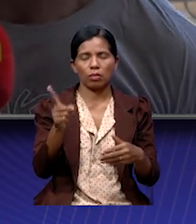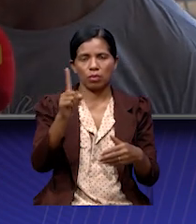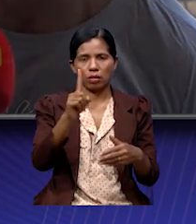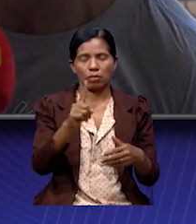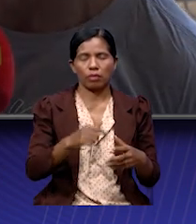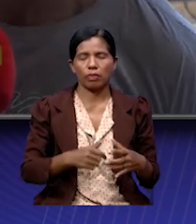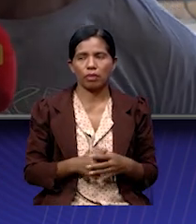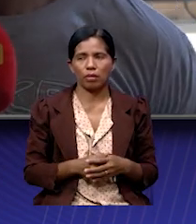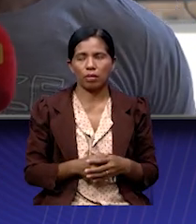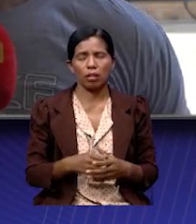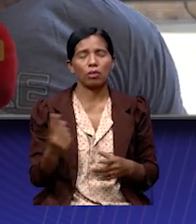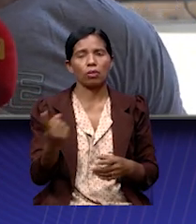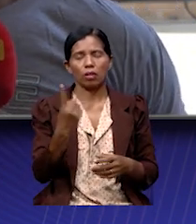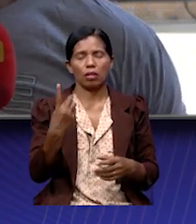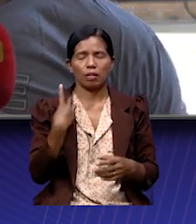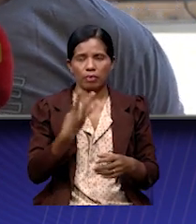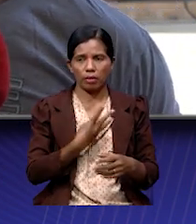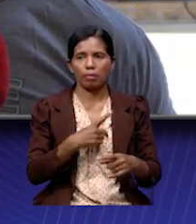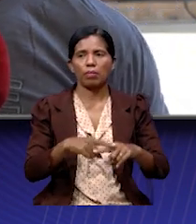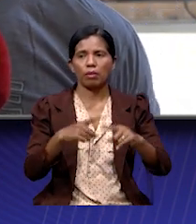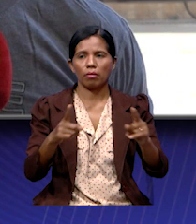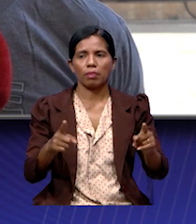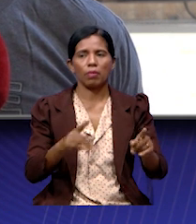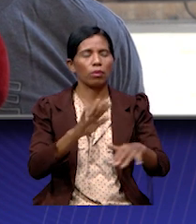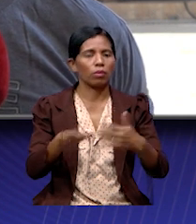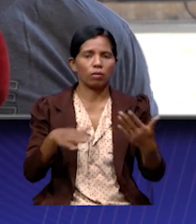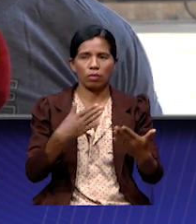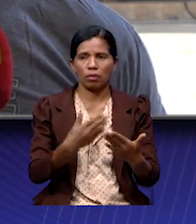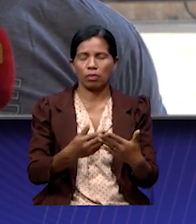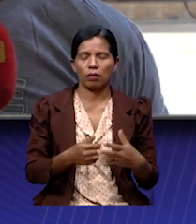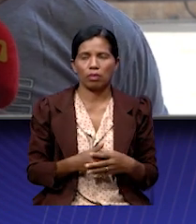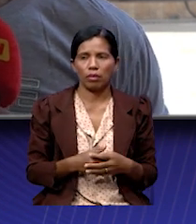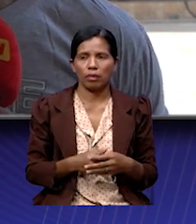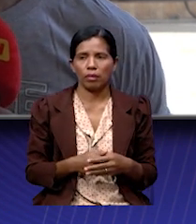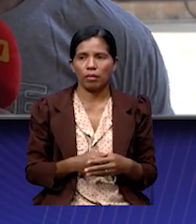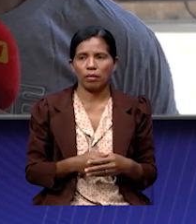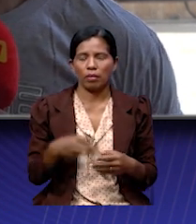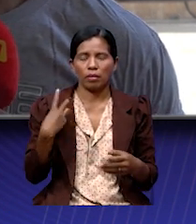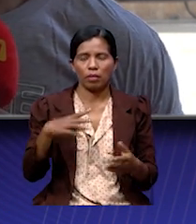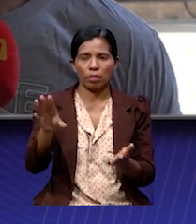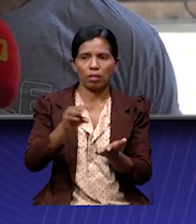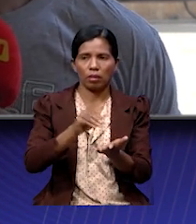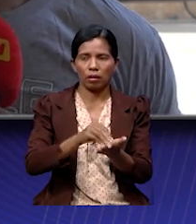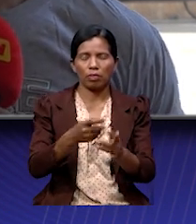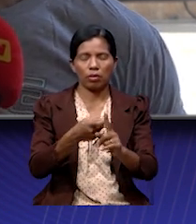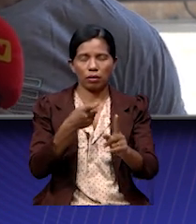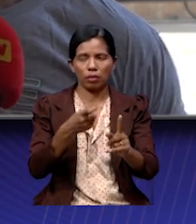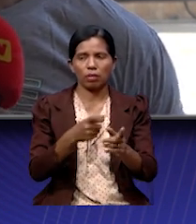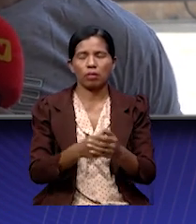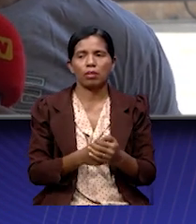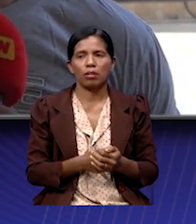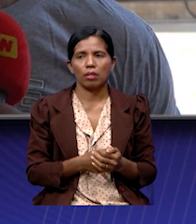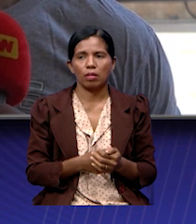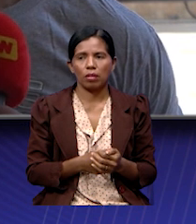los amidit, impact si ba botot tambah ita adopta be presu mobs,